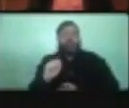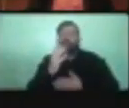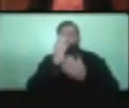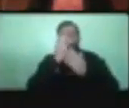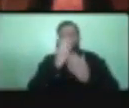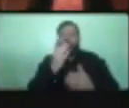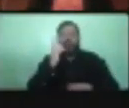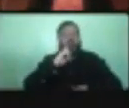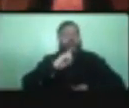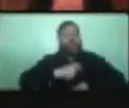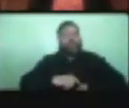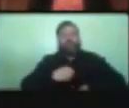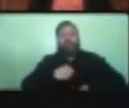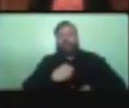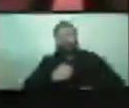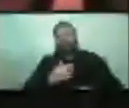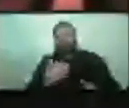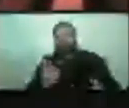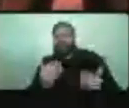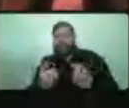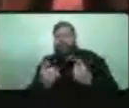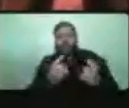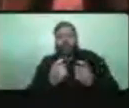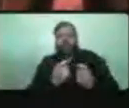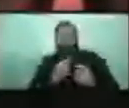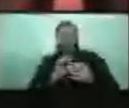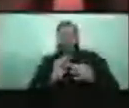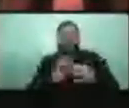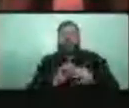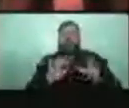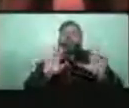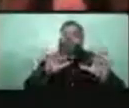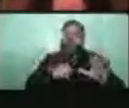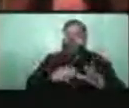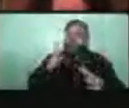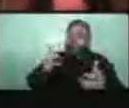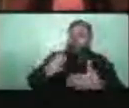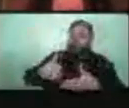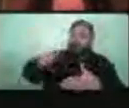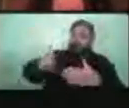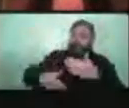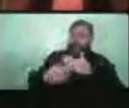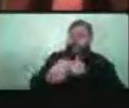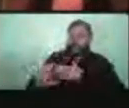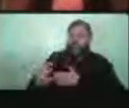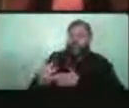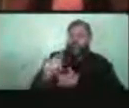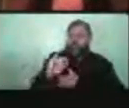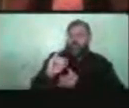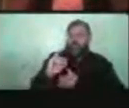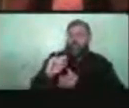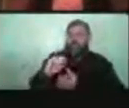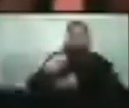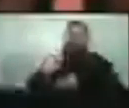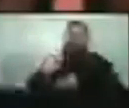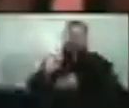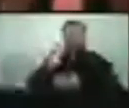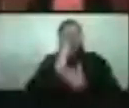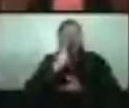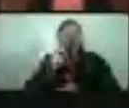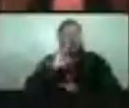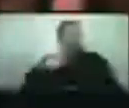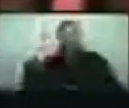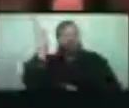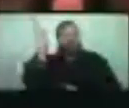Asante sana kwa kunisikiliza. Sasa nitafungua kwa ajili ya maswali. Asante sana kwa